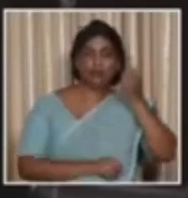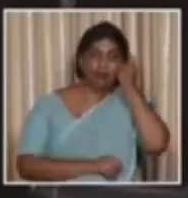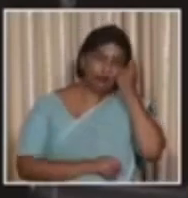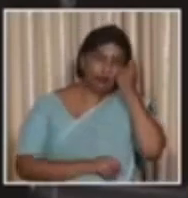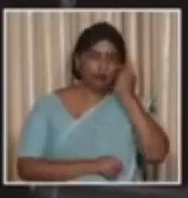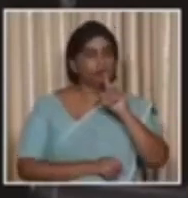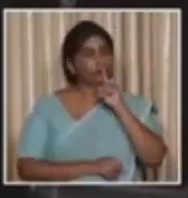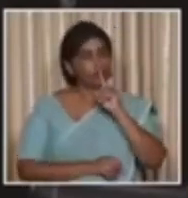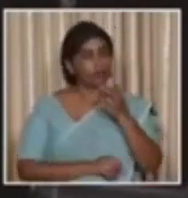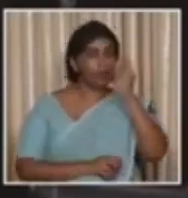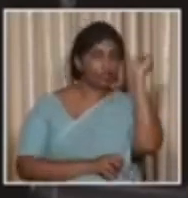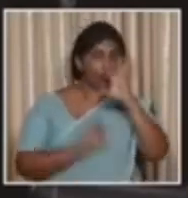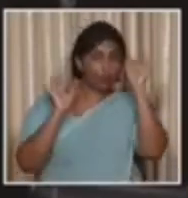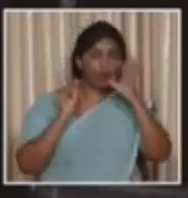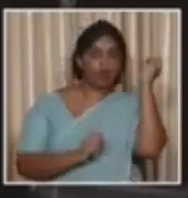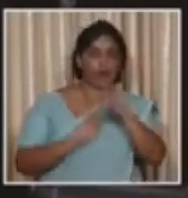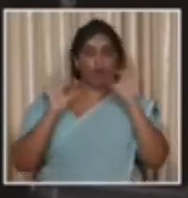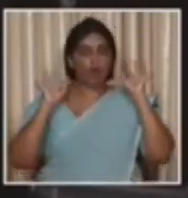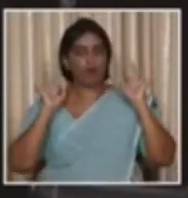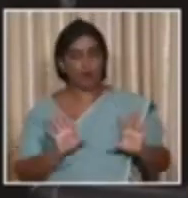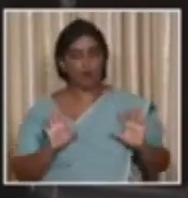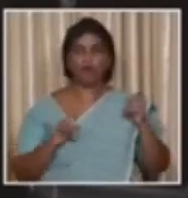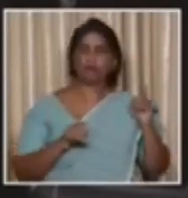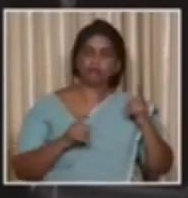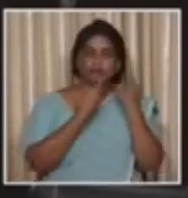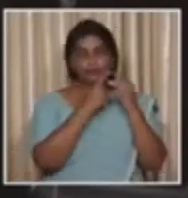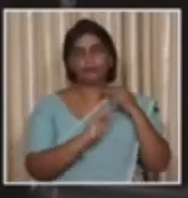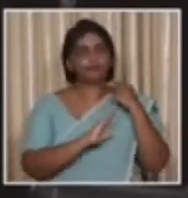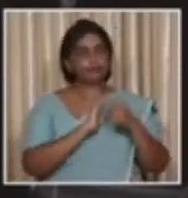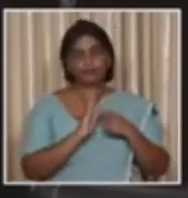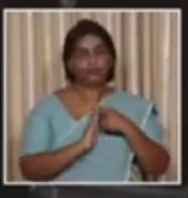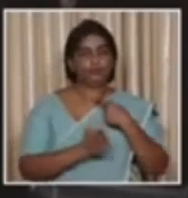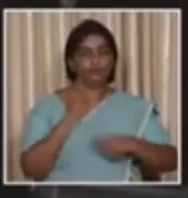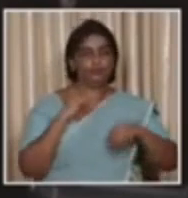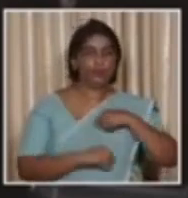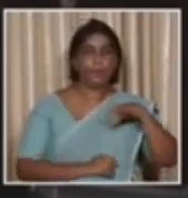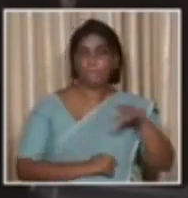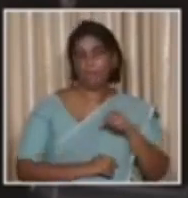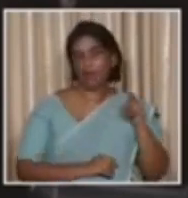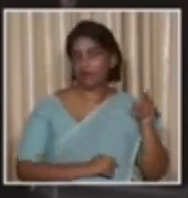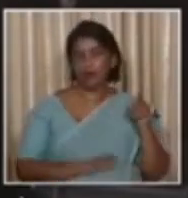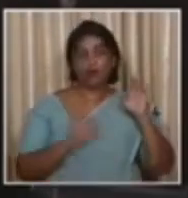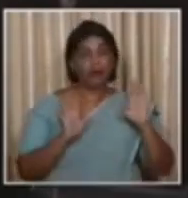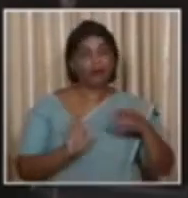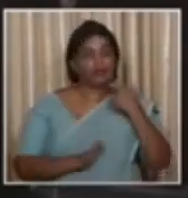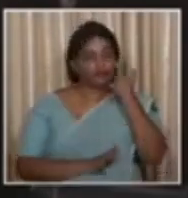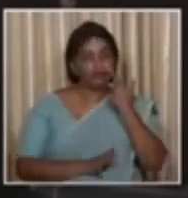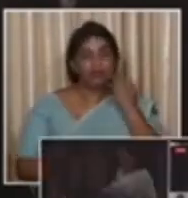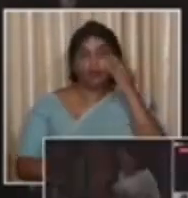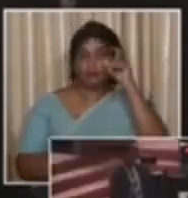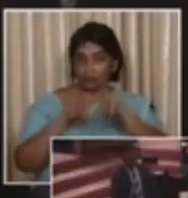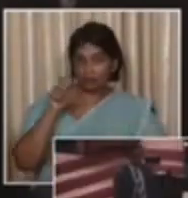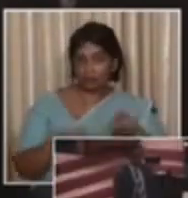මතිමතාන්තර කියන ඒවා සල්ලි එවන්න එපා කිව්වම එවන්නේ නැතුව එක එක විදිහට මේ රට දේශපාලනිකව පාවිච්චි කරන්න හදනවා. හැබැයි අපේ අර අහිංසක